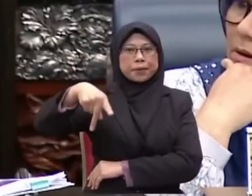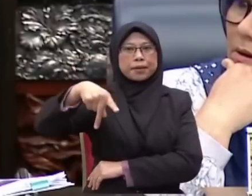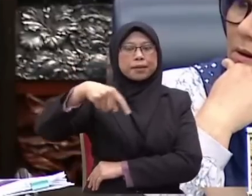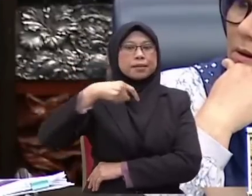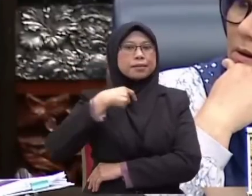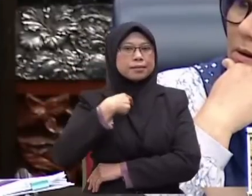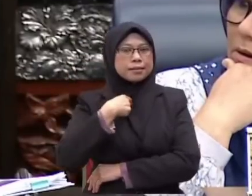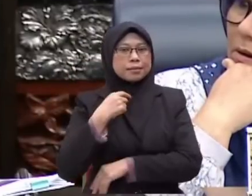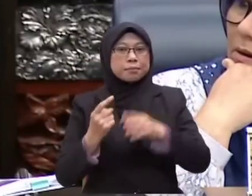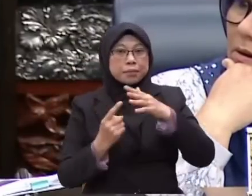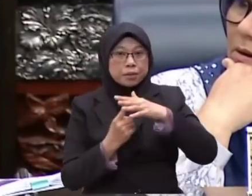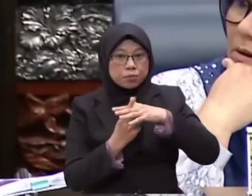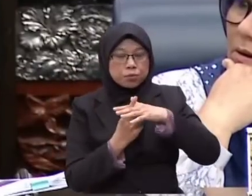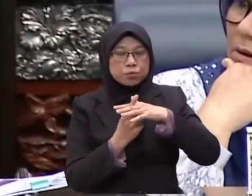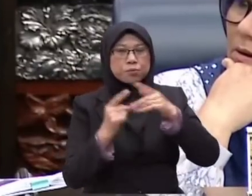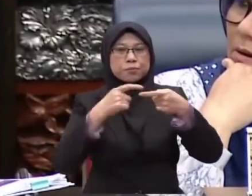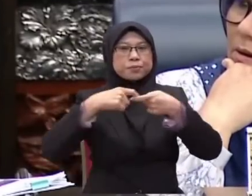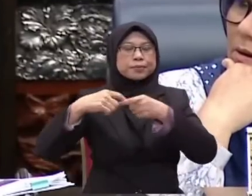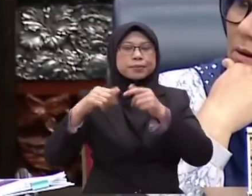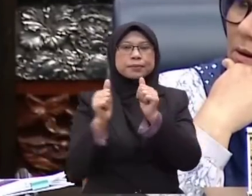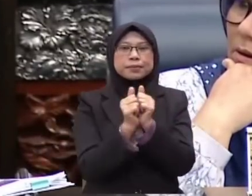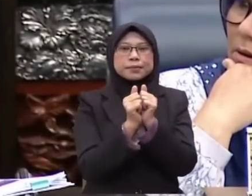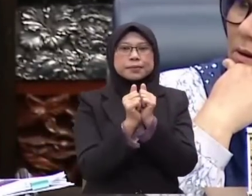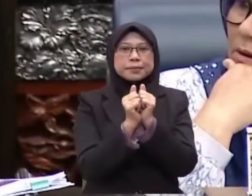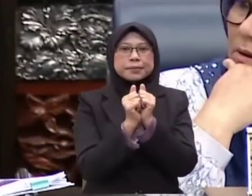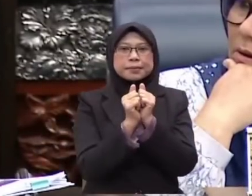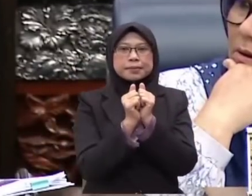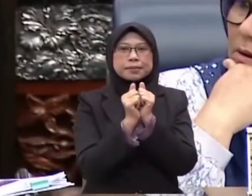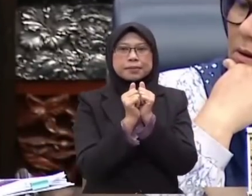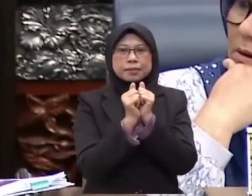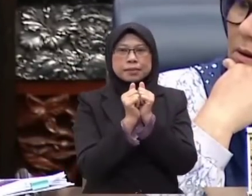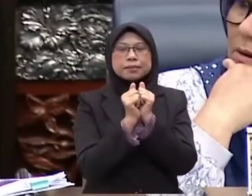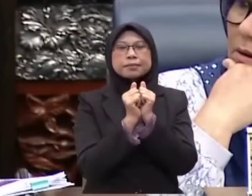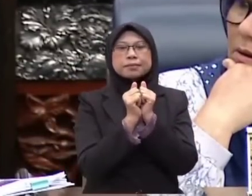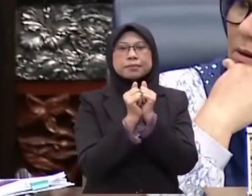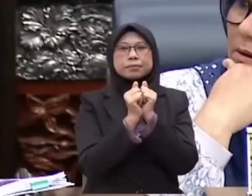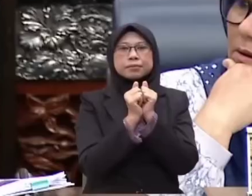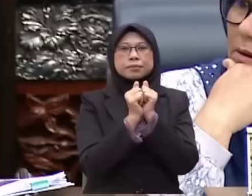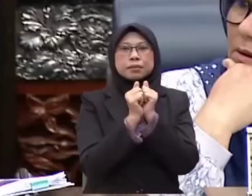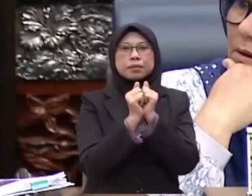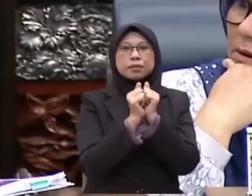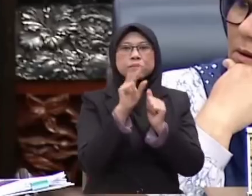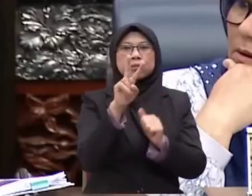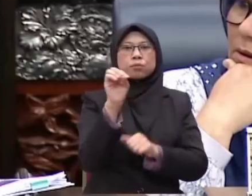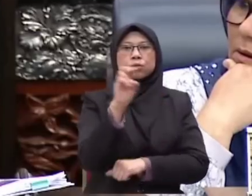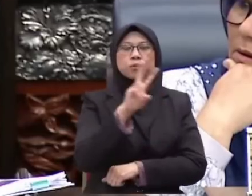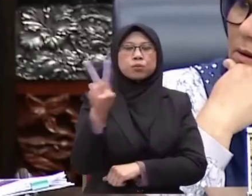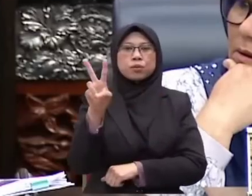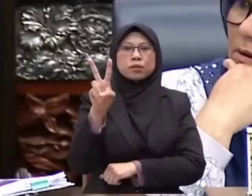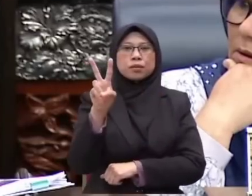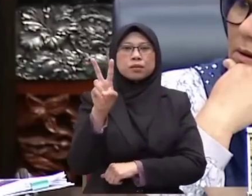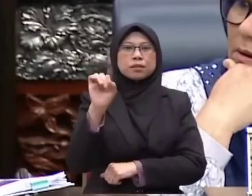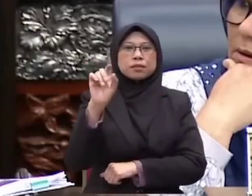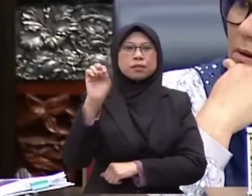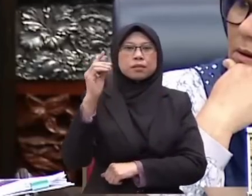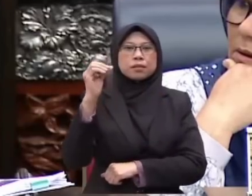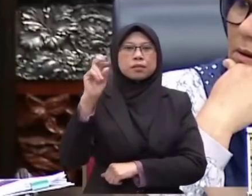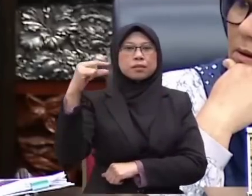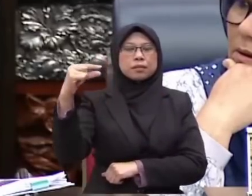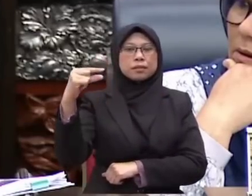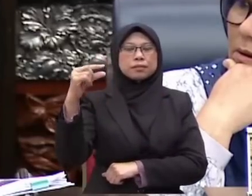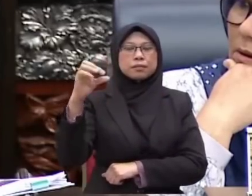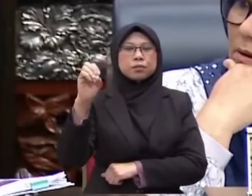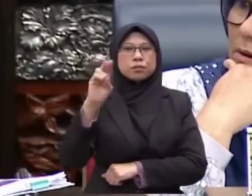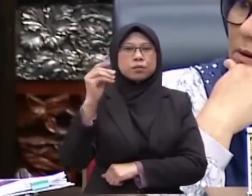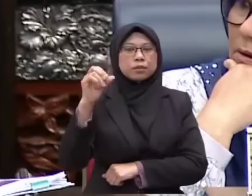telah membangkitkan berkaitan dengan Standing Order 22 yang mengatakan bahawa